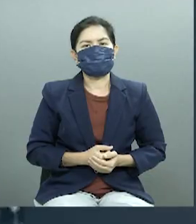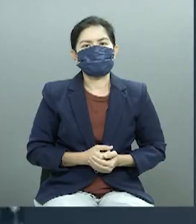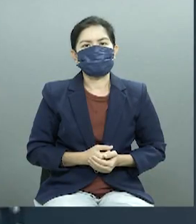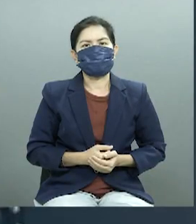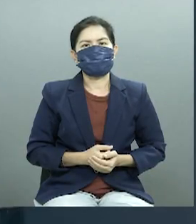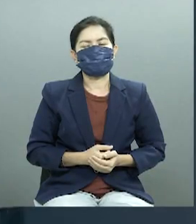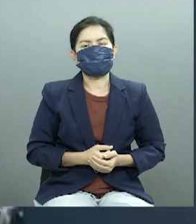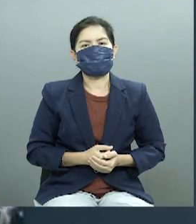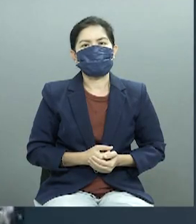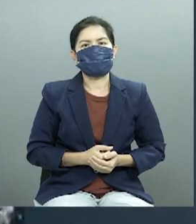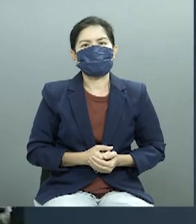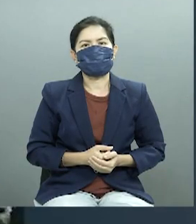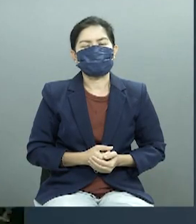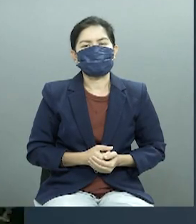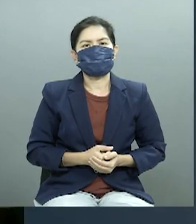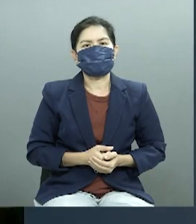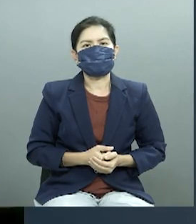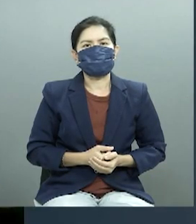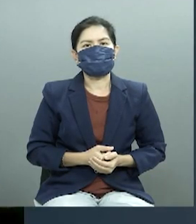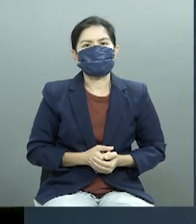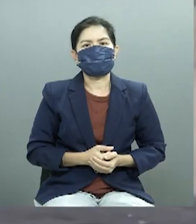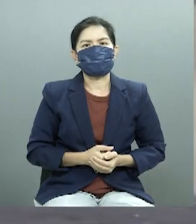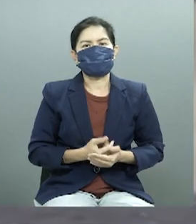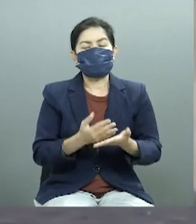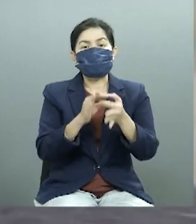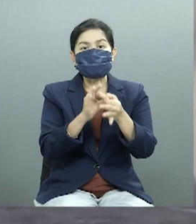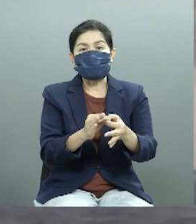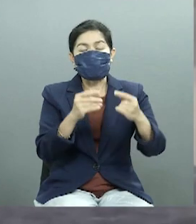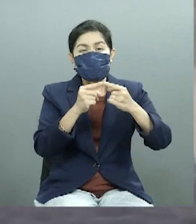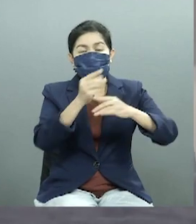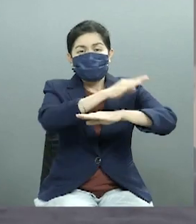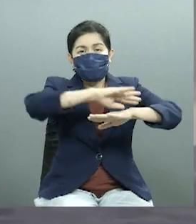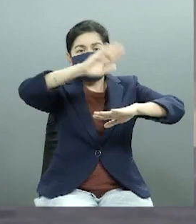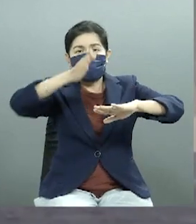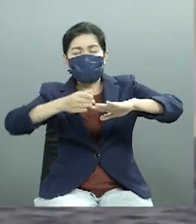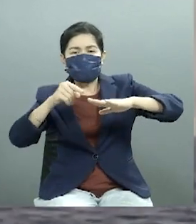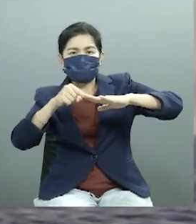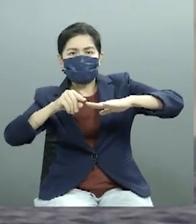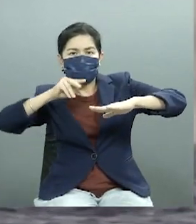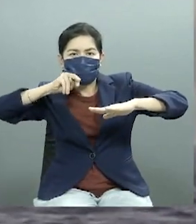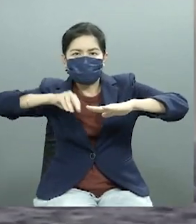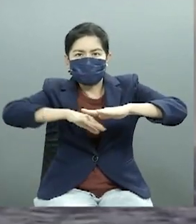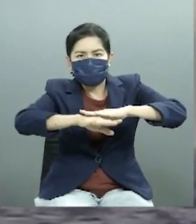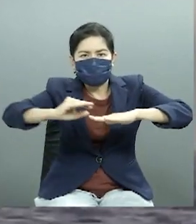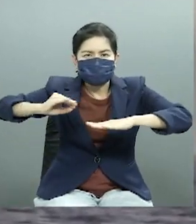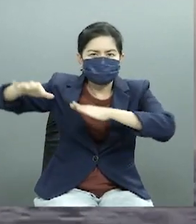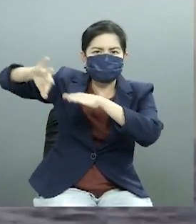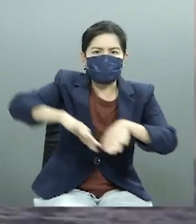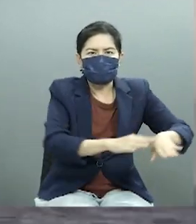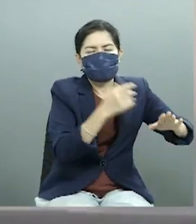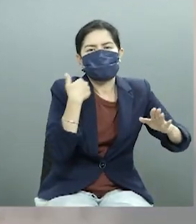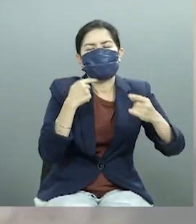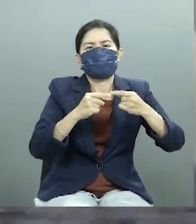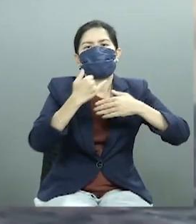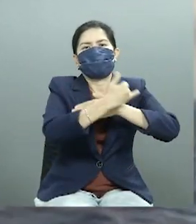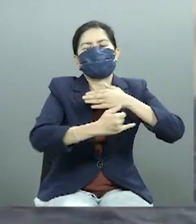ที่เกิดขึ้นนับเป็นภัยพิบัติที่ไม่เคยเกิดขึ้นมาก่อน เหตุการณ์ภูเขาไฟใต้ทะเลปะทุและเกิดคลื่นยักษ์สึนามิพัดถล่มประเทศตองก